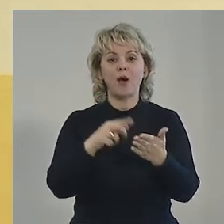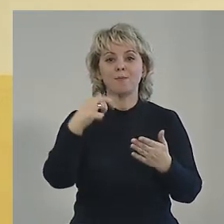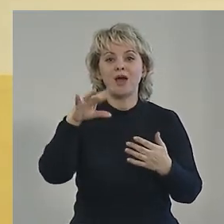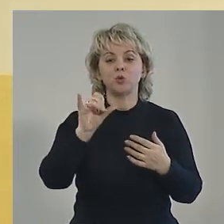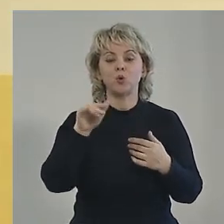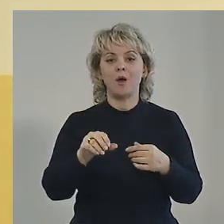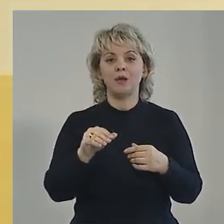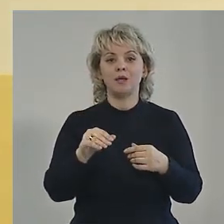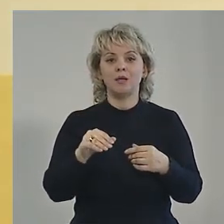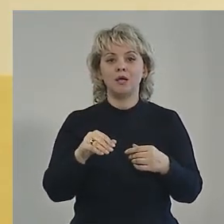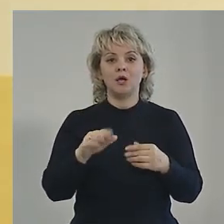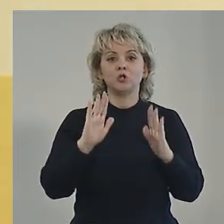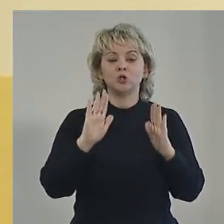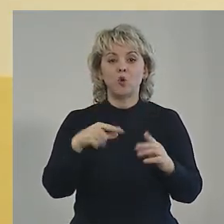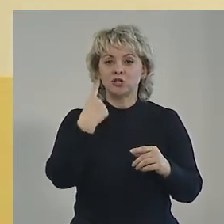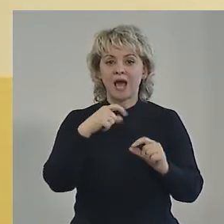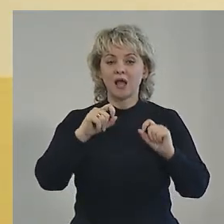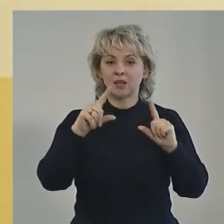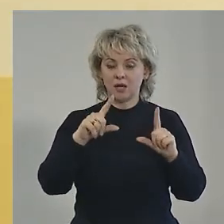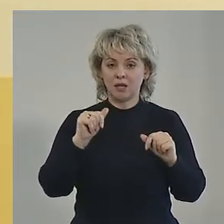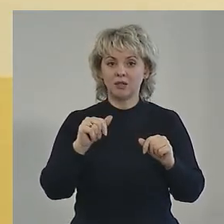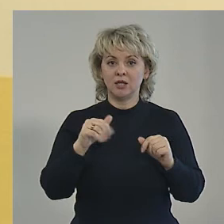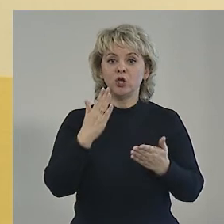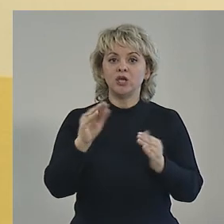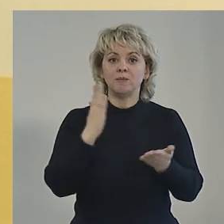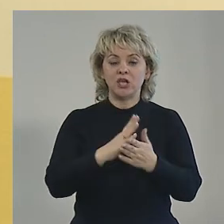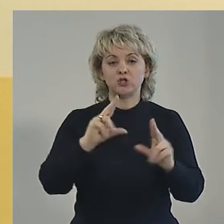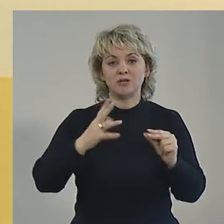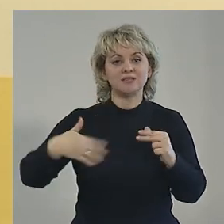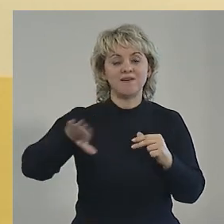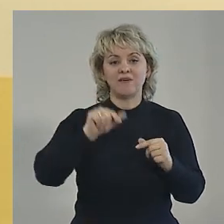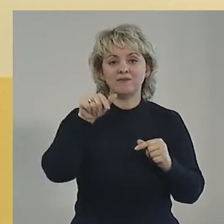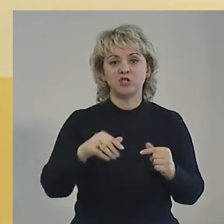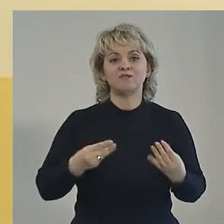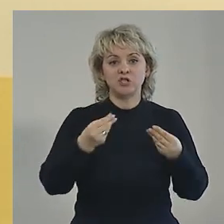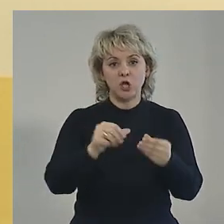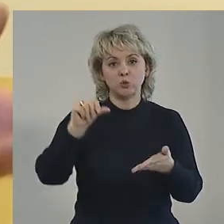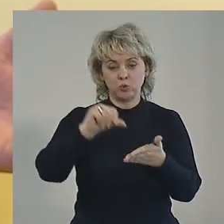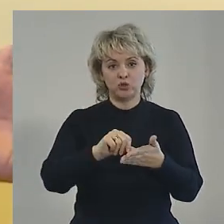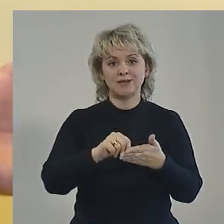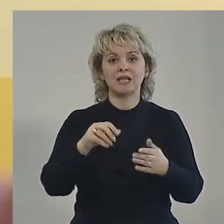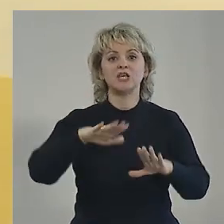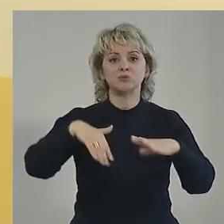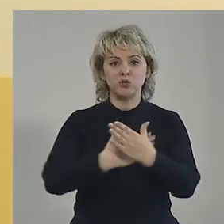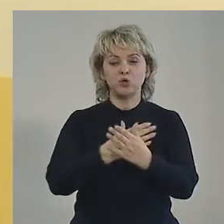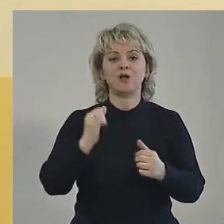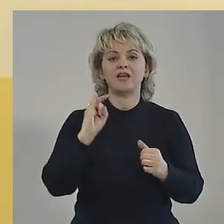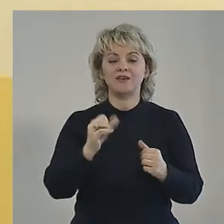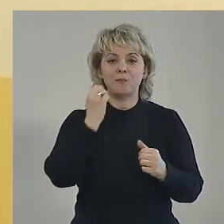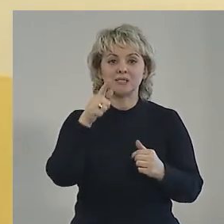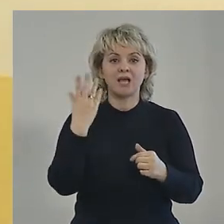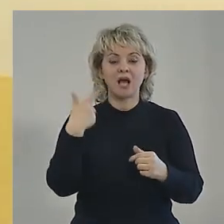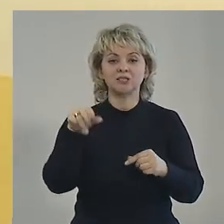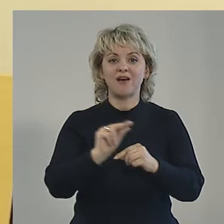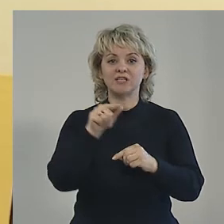Бордо лишь рот открыл, имеет счастье во всех княжон вселять участие. И в Петербурге, и в Москве, когда воспитан